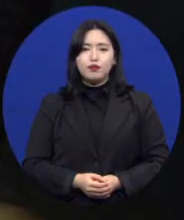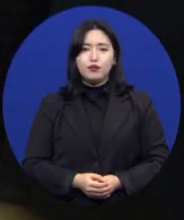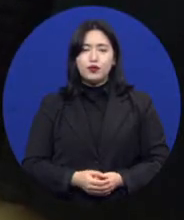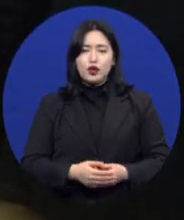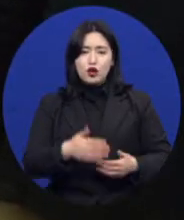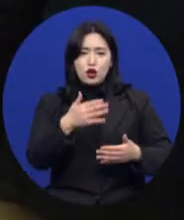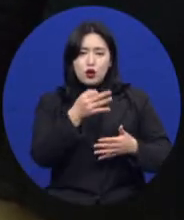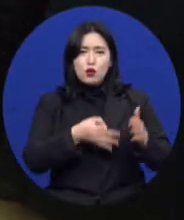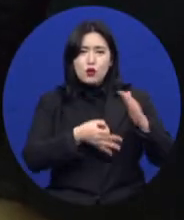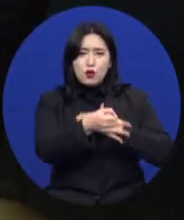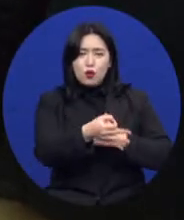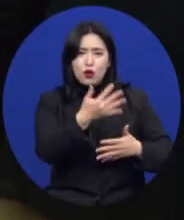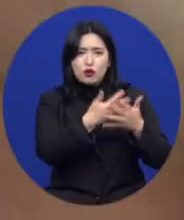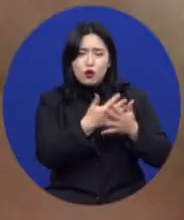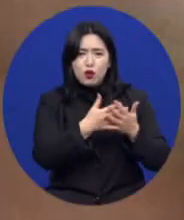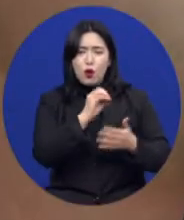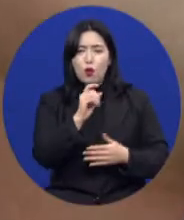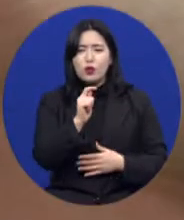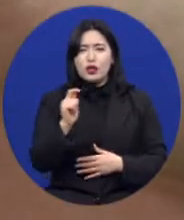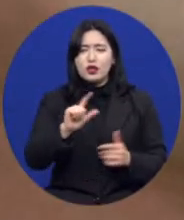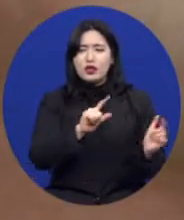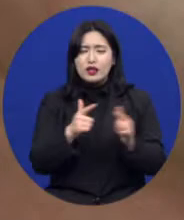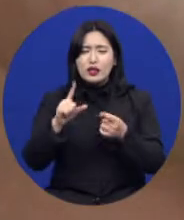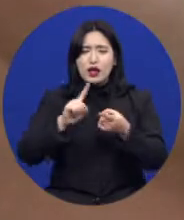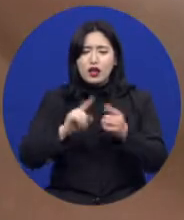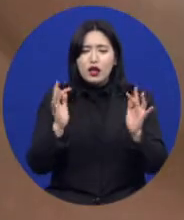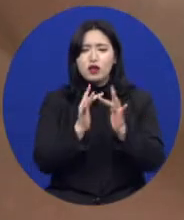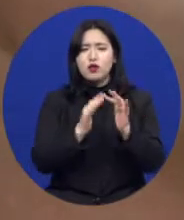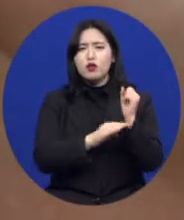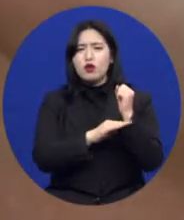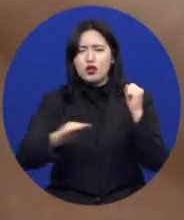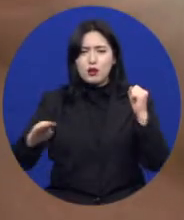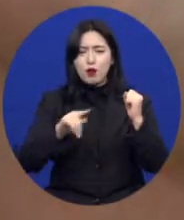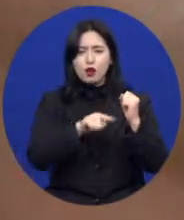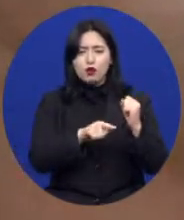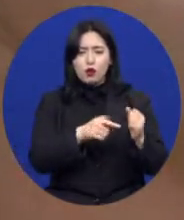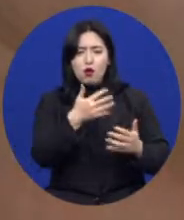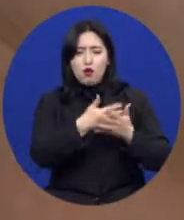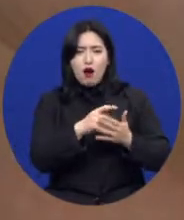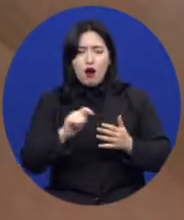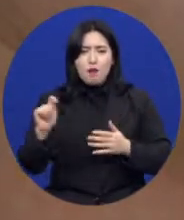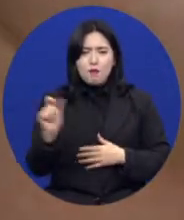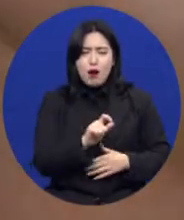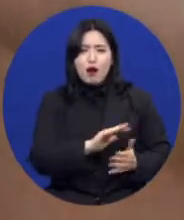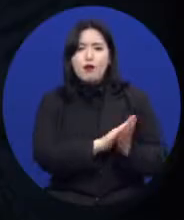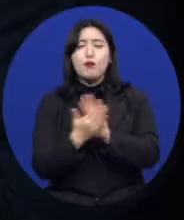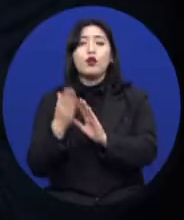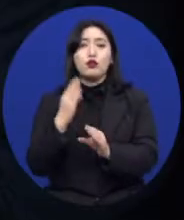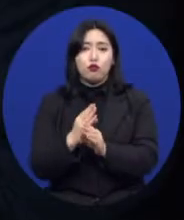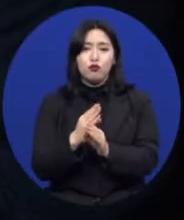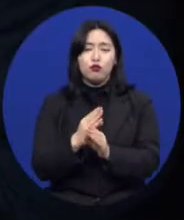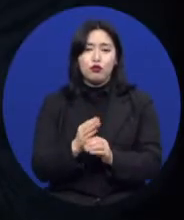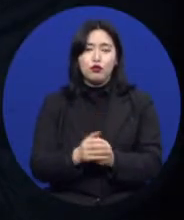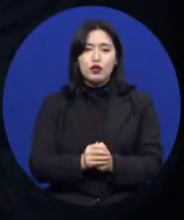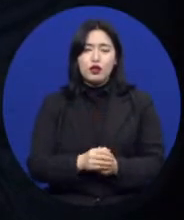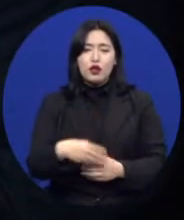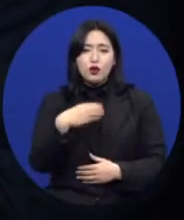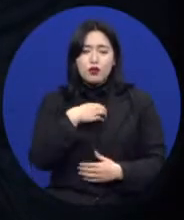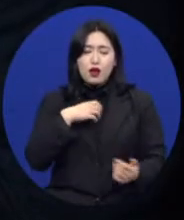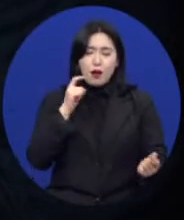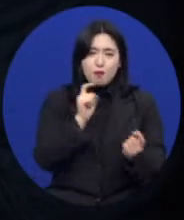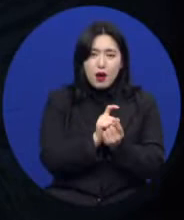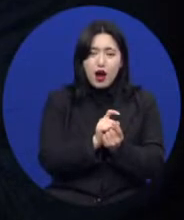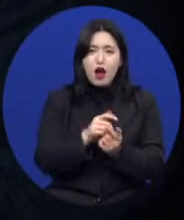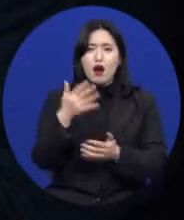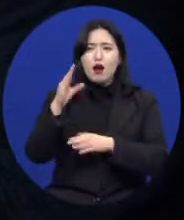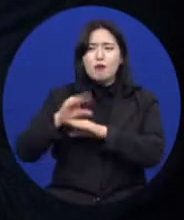유료 동영상 서비스 OTT 등 모바일 기반 미디어의 급성장으로 빠르게 변화하고 있는 미디어 환경. 위기에 직면한